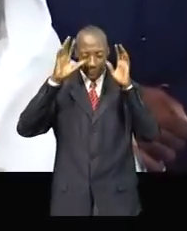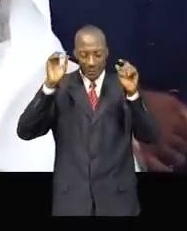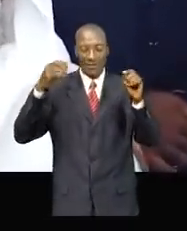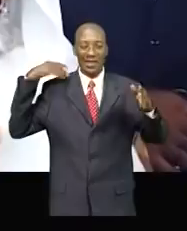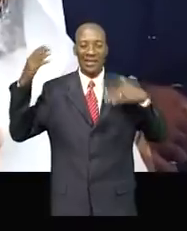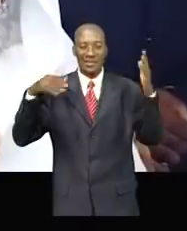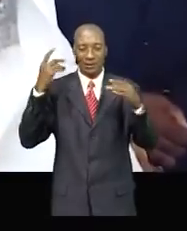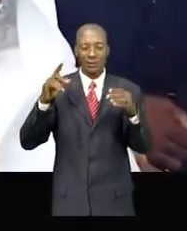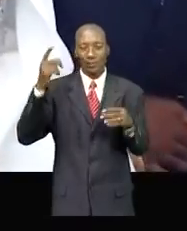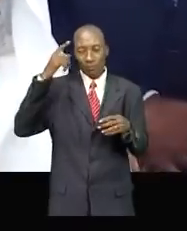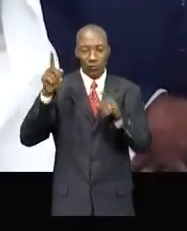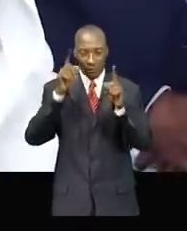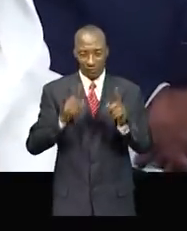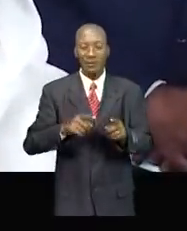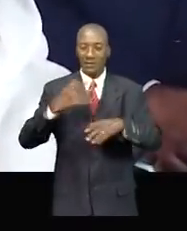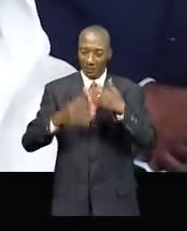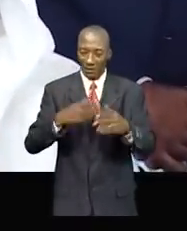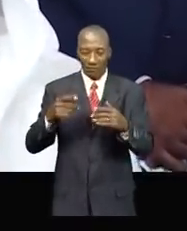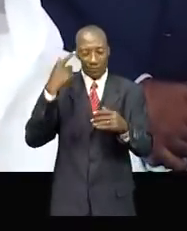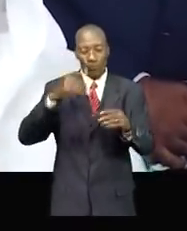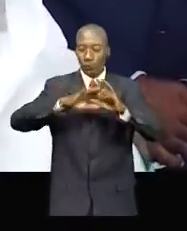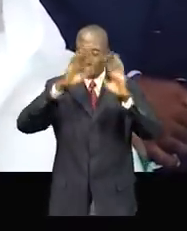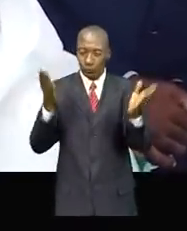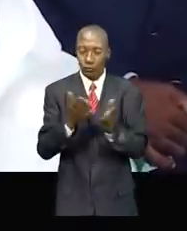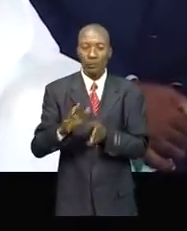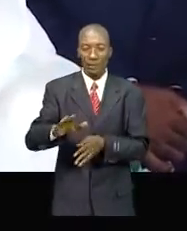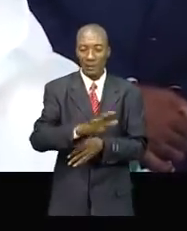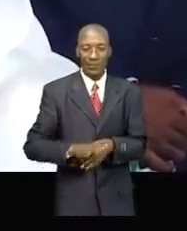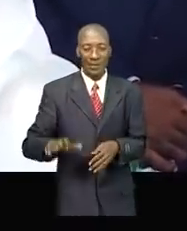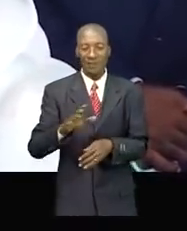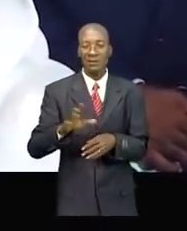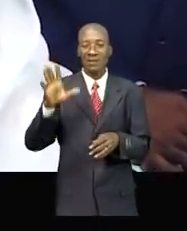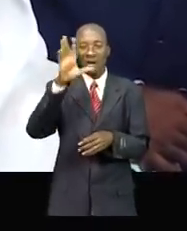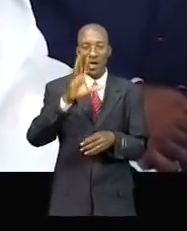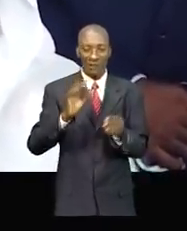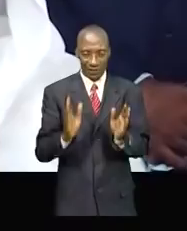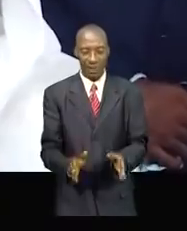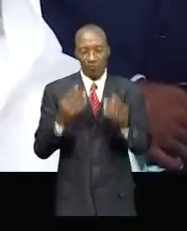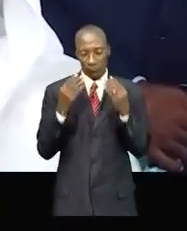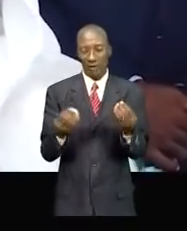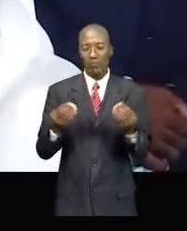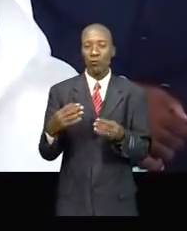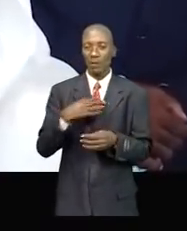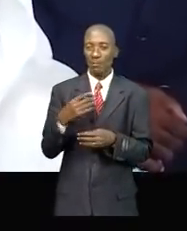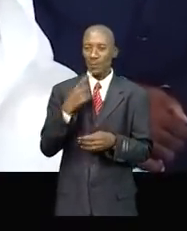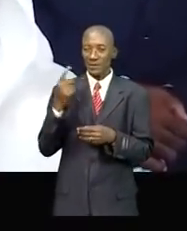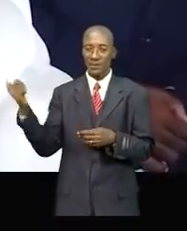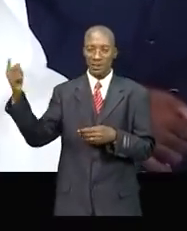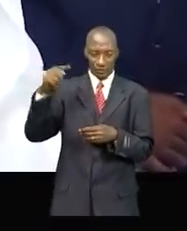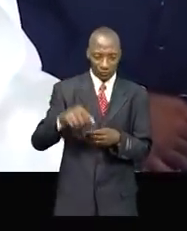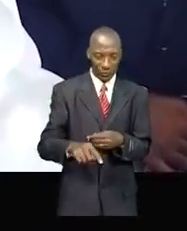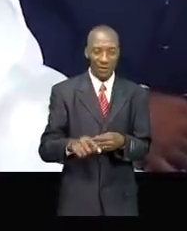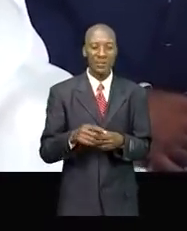règles internationales. Donc il est important que nous ayons l'expertise et l'avis